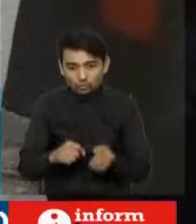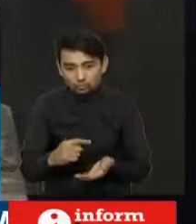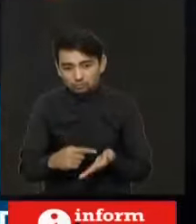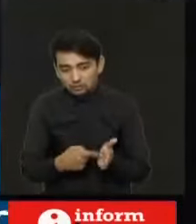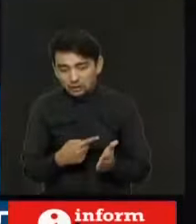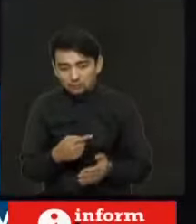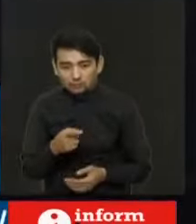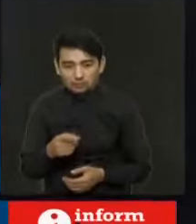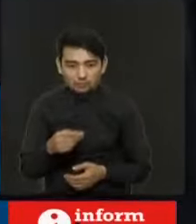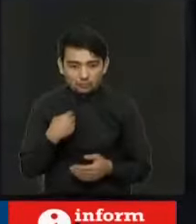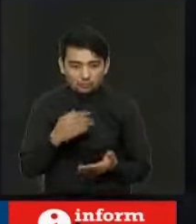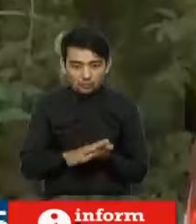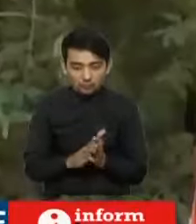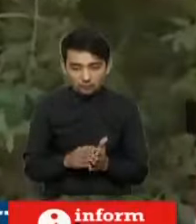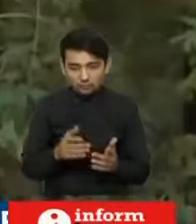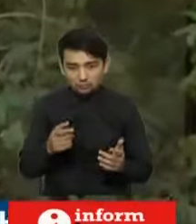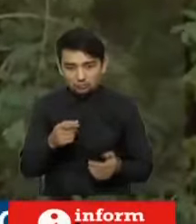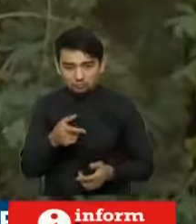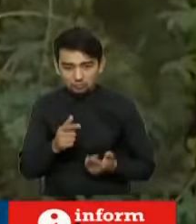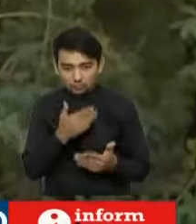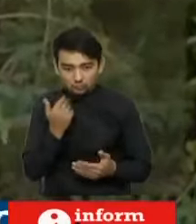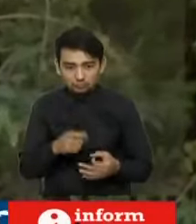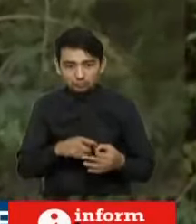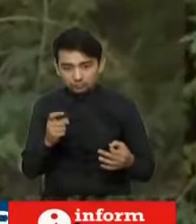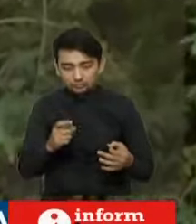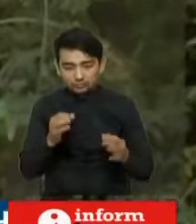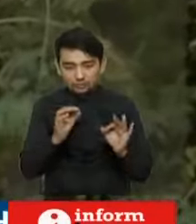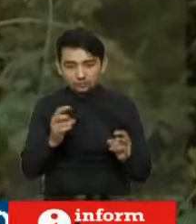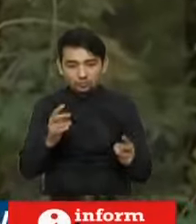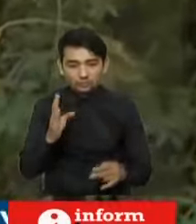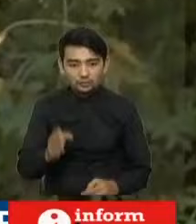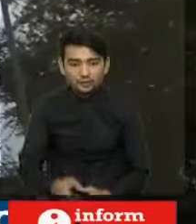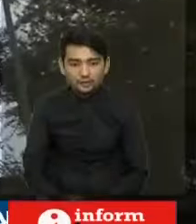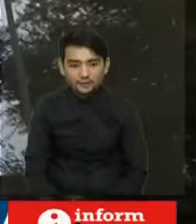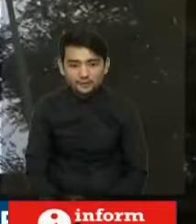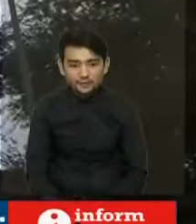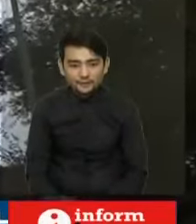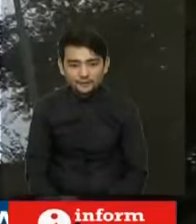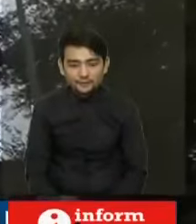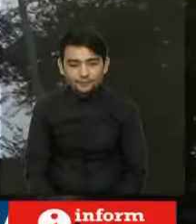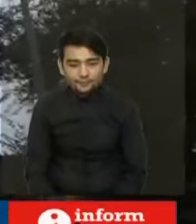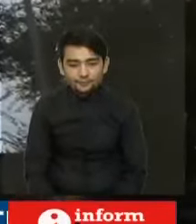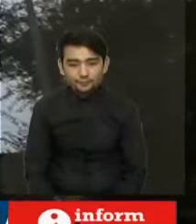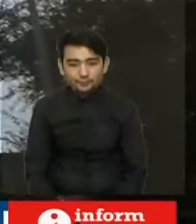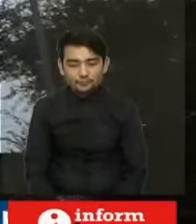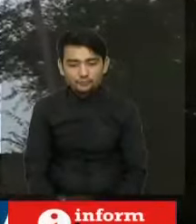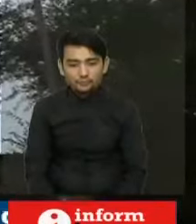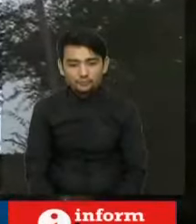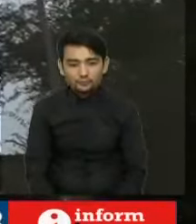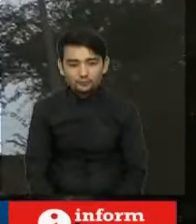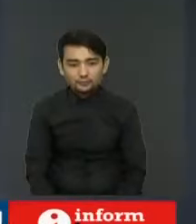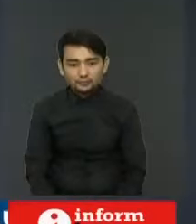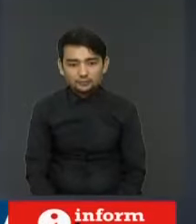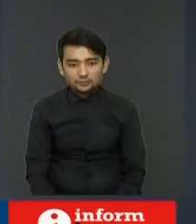требованием признания договора недействительным и его расторжения. Анастасия Новикова, Дворан Абдиев, Абзал Турабеков, Информбюро